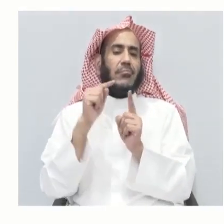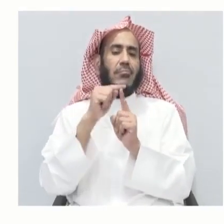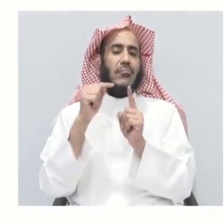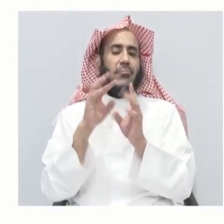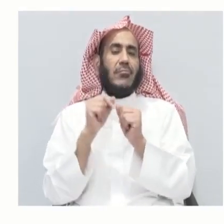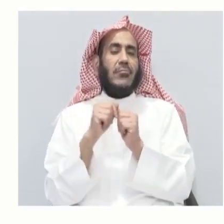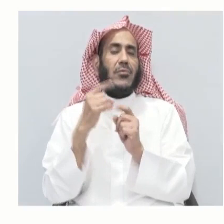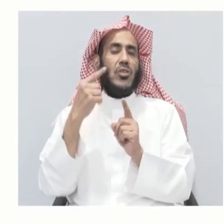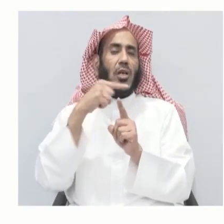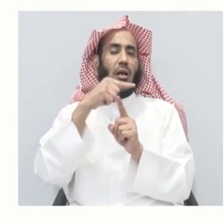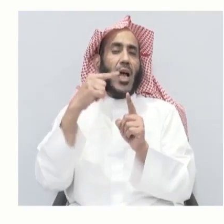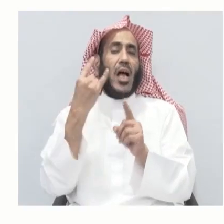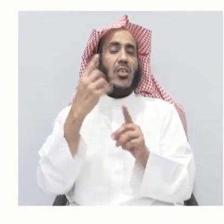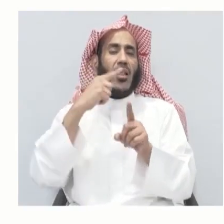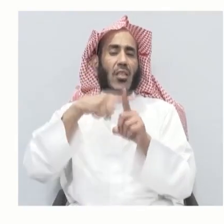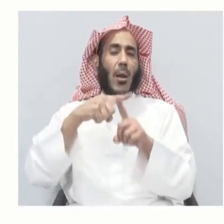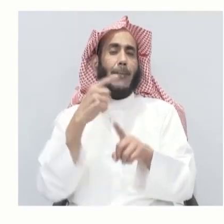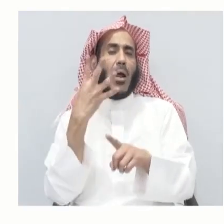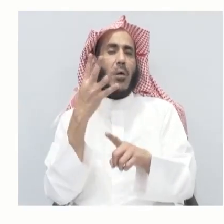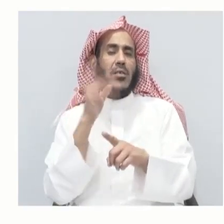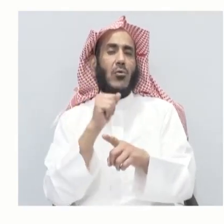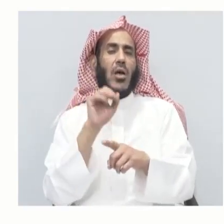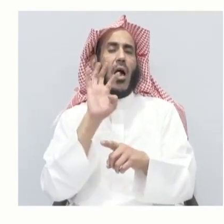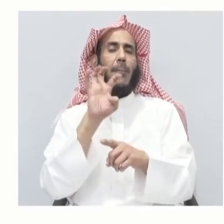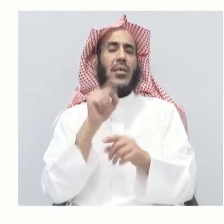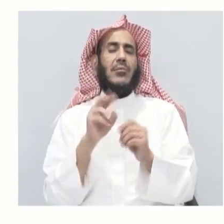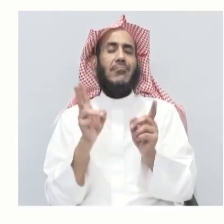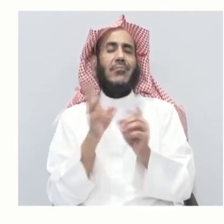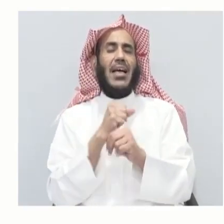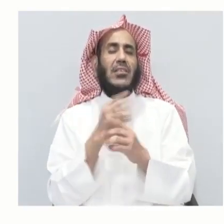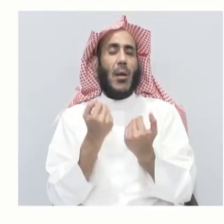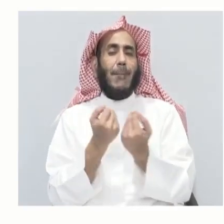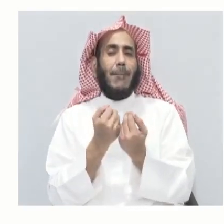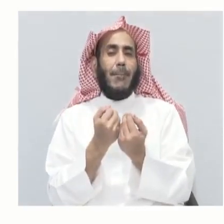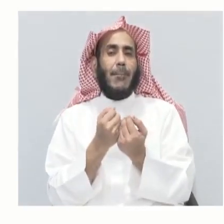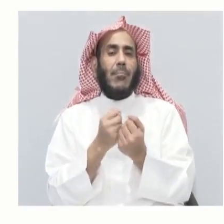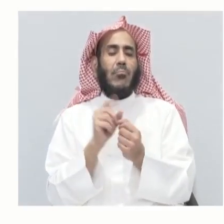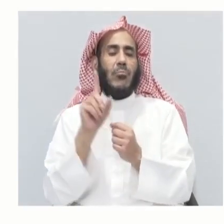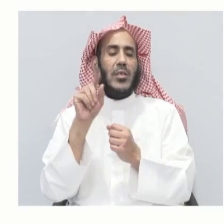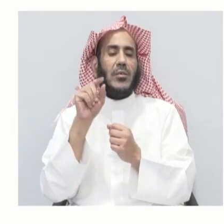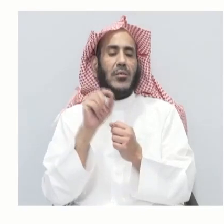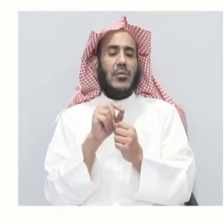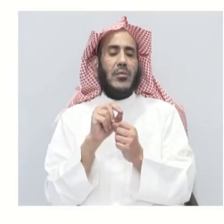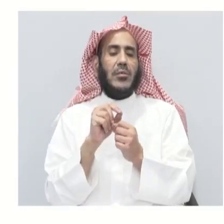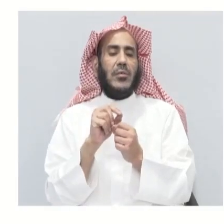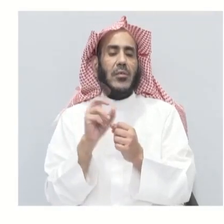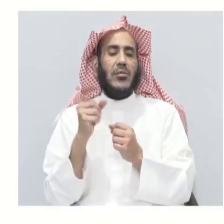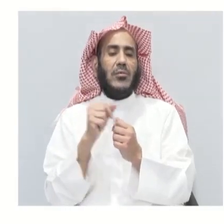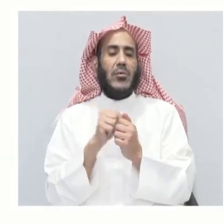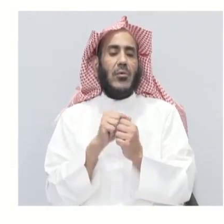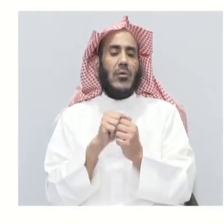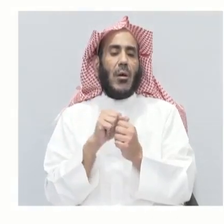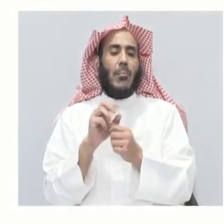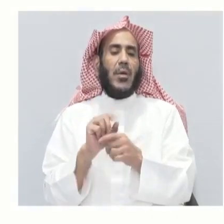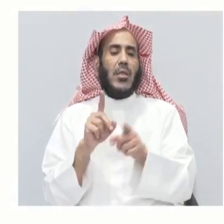بها في 10 في 4 يطلع معك 40 اذا الناتج هنا هو ممتاز سيكون عندنا الناتج